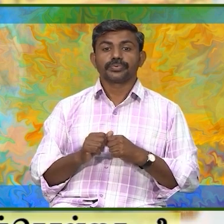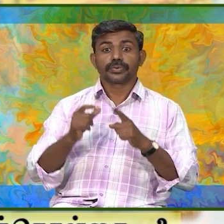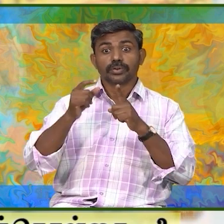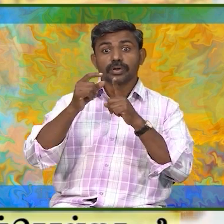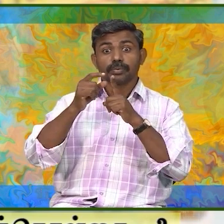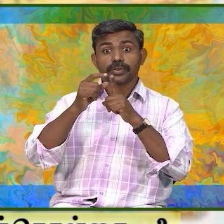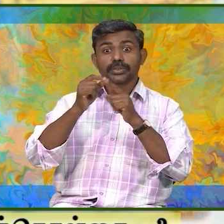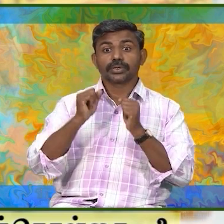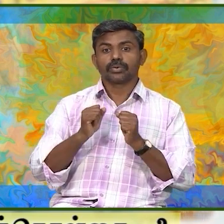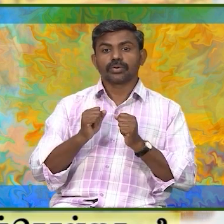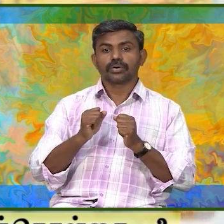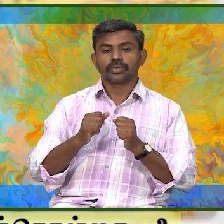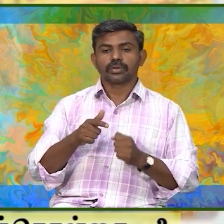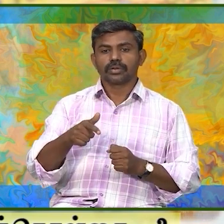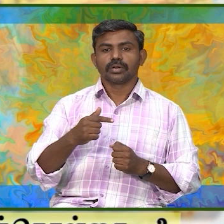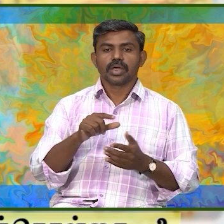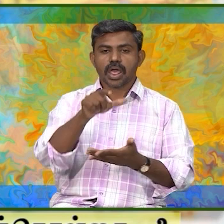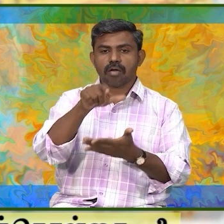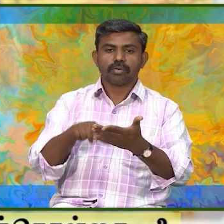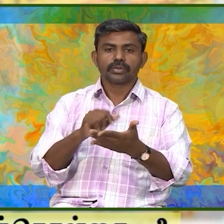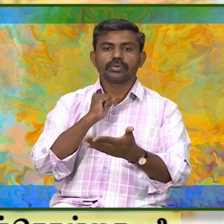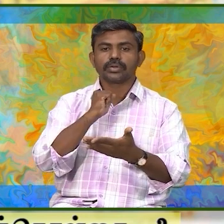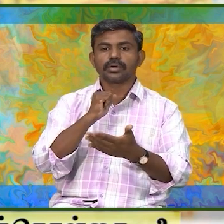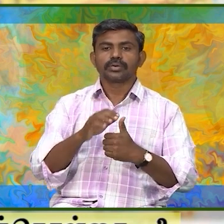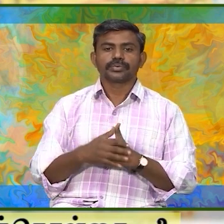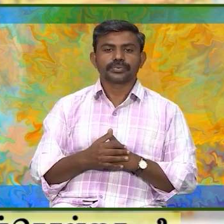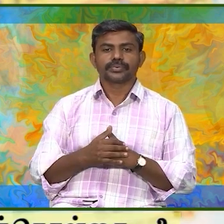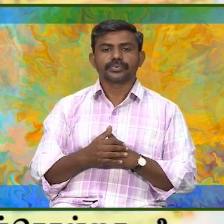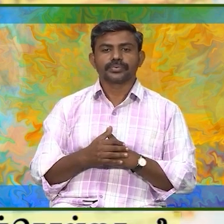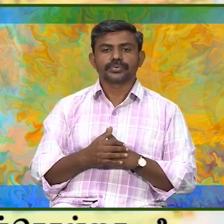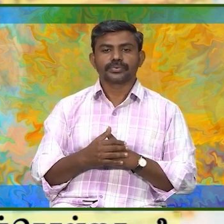பஞ்சசீல கொள்கையை வகுத்தவர் யார்?